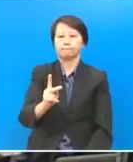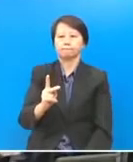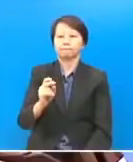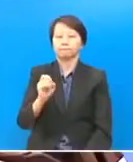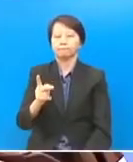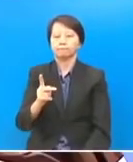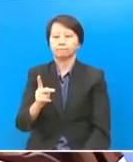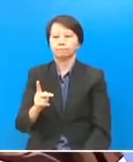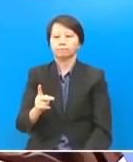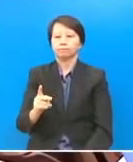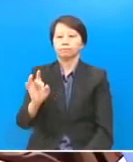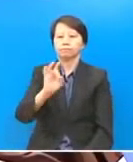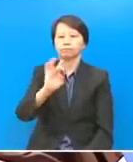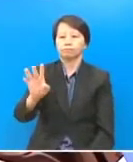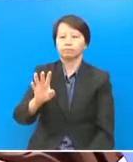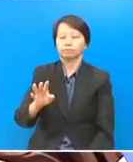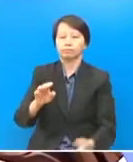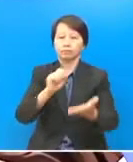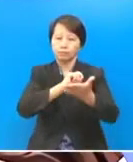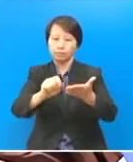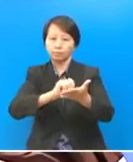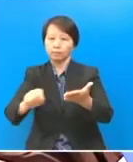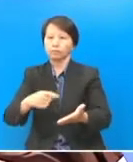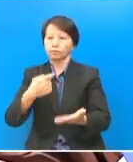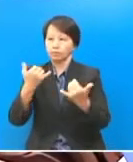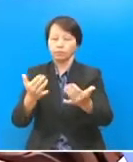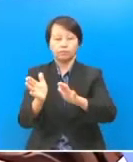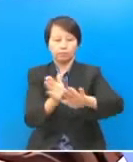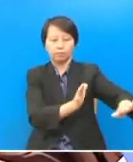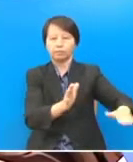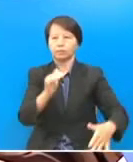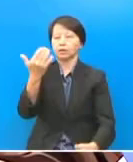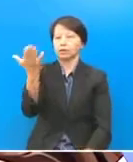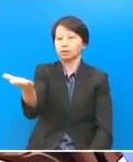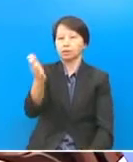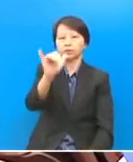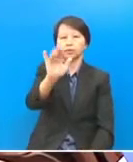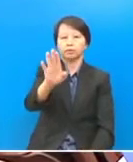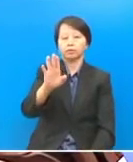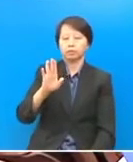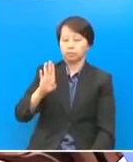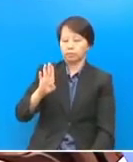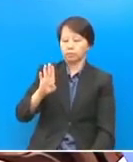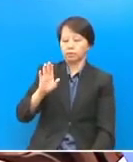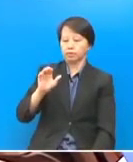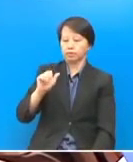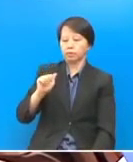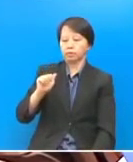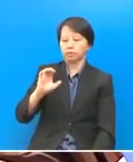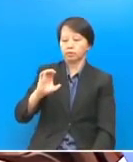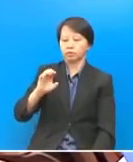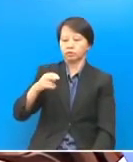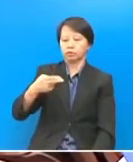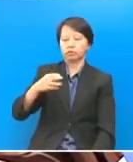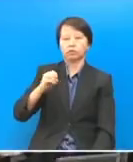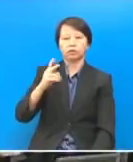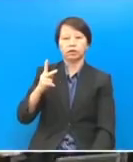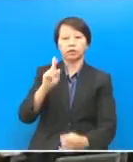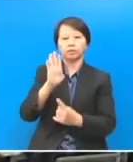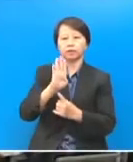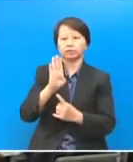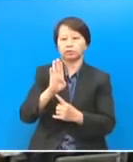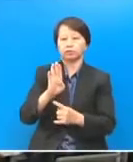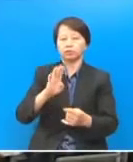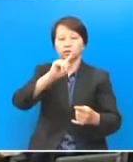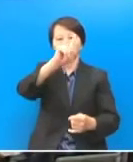hai seseorang tonjok bisa yang saya ingin menjemput yang promad bacuk terima kasih datuk yanti virtuoso langsung